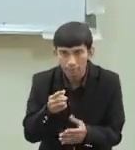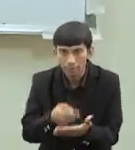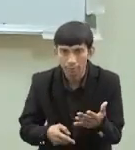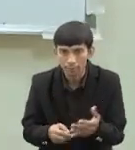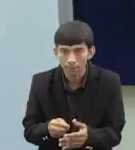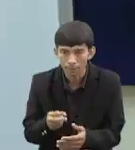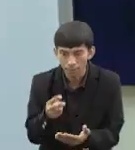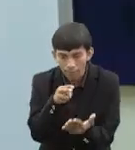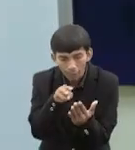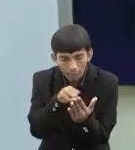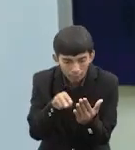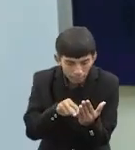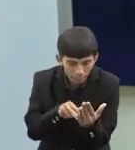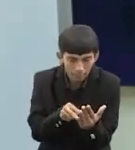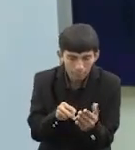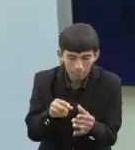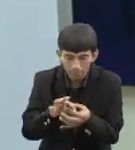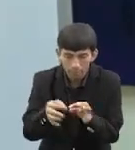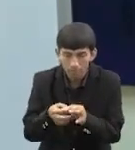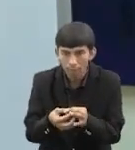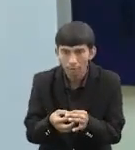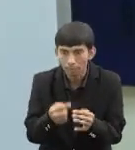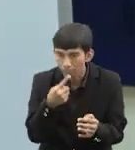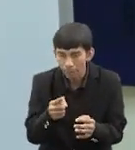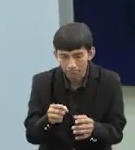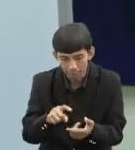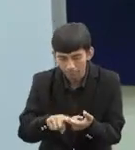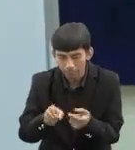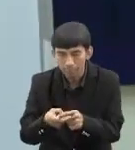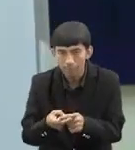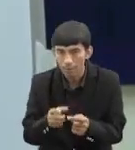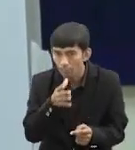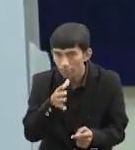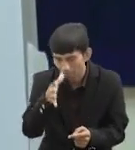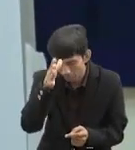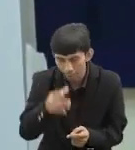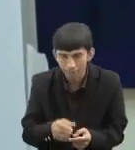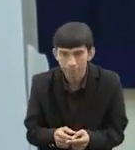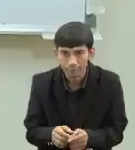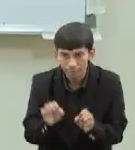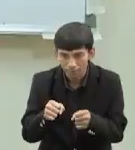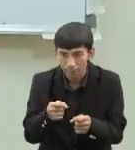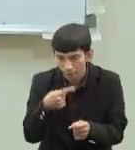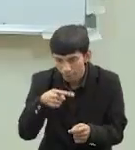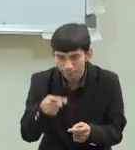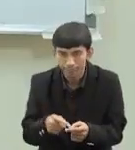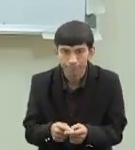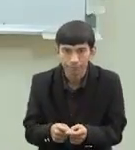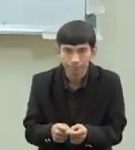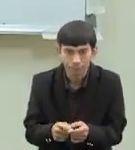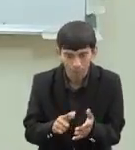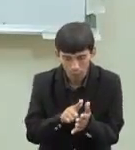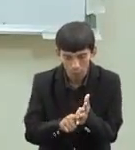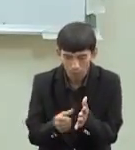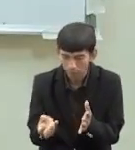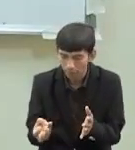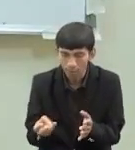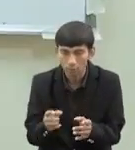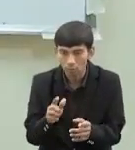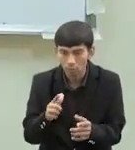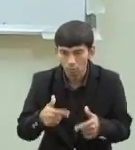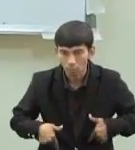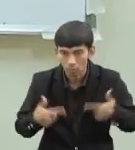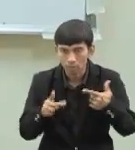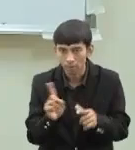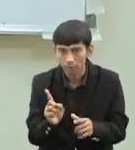con ế. Chà, hai con ai nhị tiên nằm bì rương ra nâng prạp mật phép ba này con. Prạp ba mạng ba này. Con ai dưới ban tha chôn chê phê